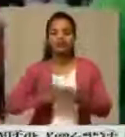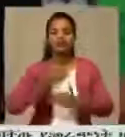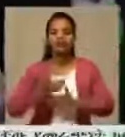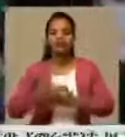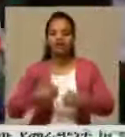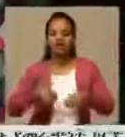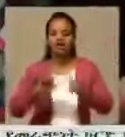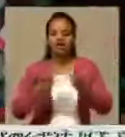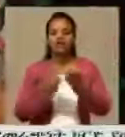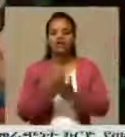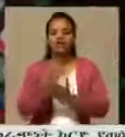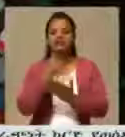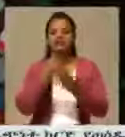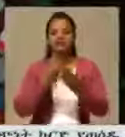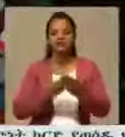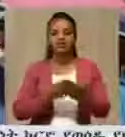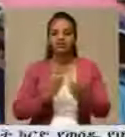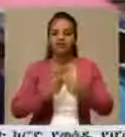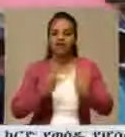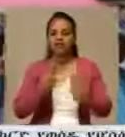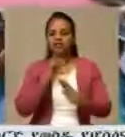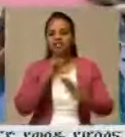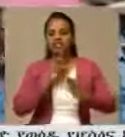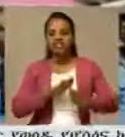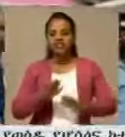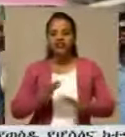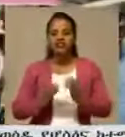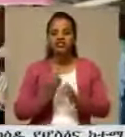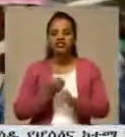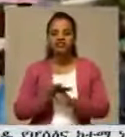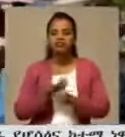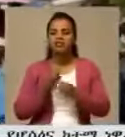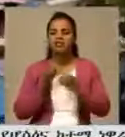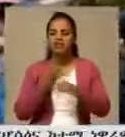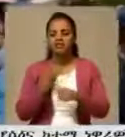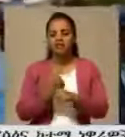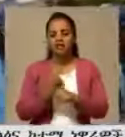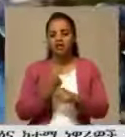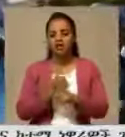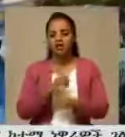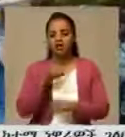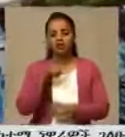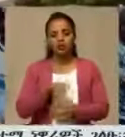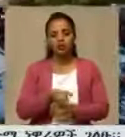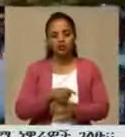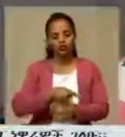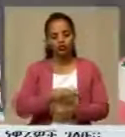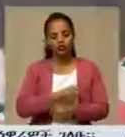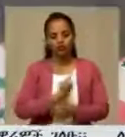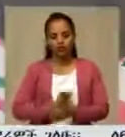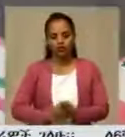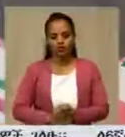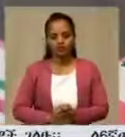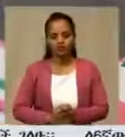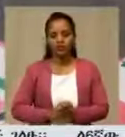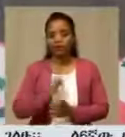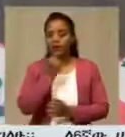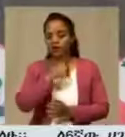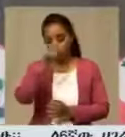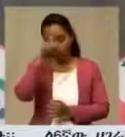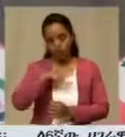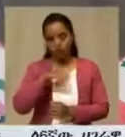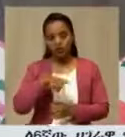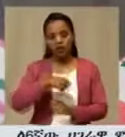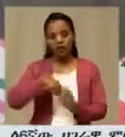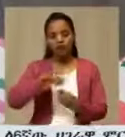ዘላቂ ልማትን ለማረጋገጥ በሰላምና ጸጥታው ዘርፍ በርካታ ስራዎች ሊሰሩ እንደሚገባ ጠቁመዋል። ማንኛውም ሰው እዚህ